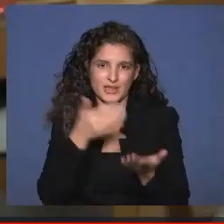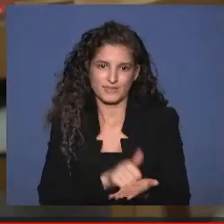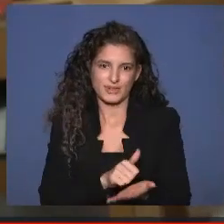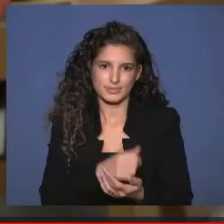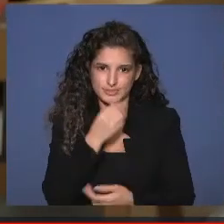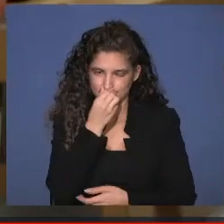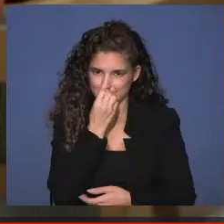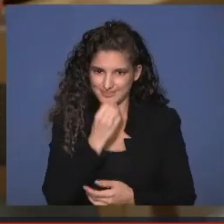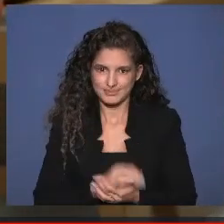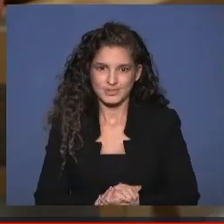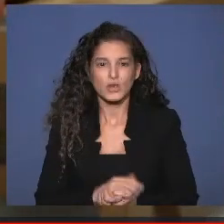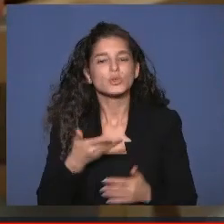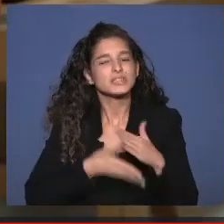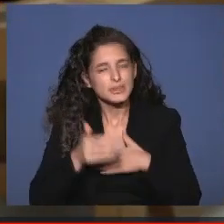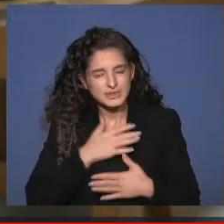שיצא